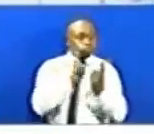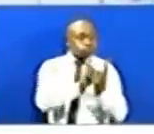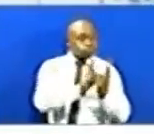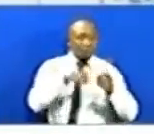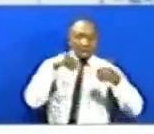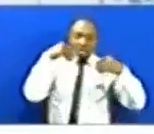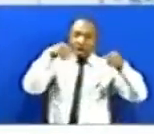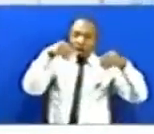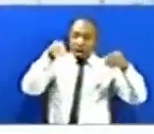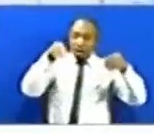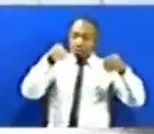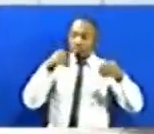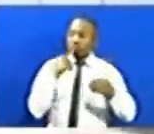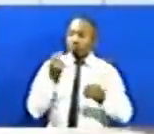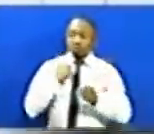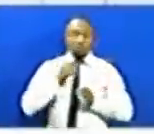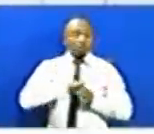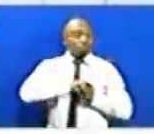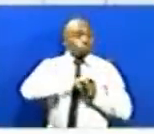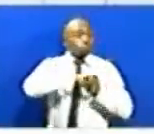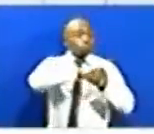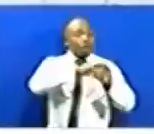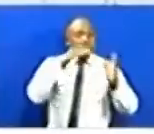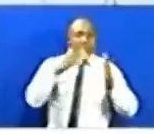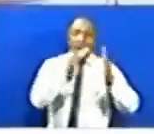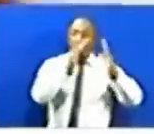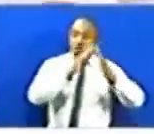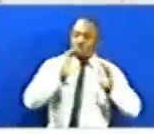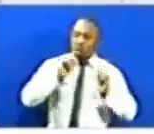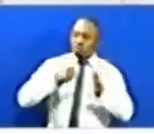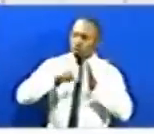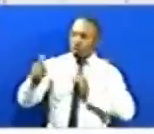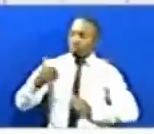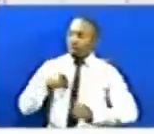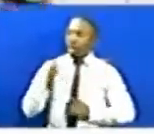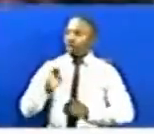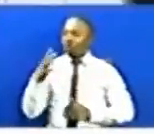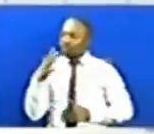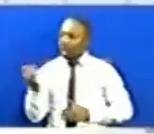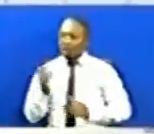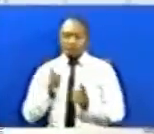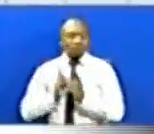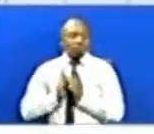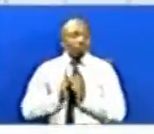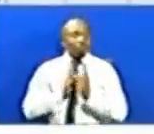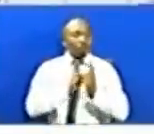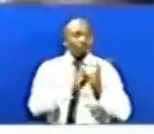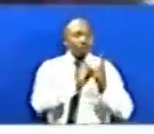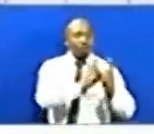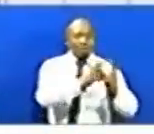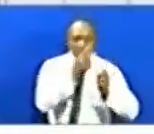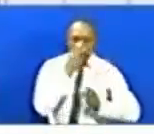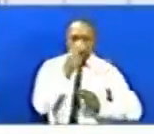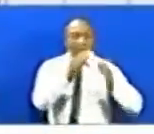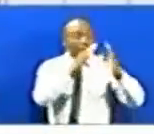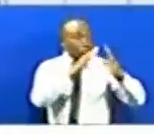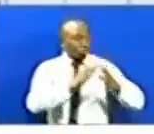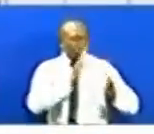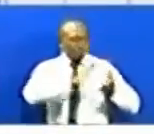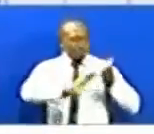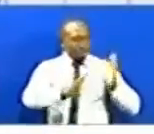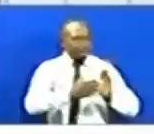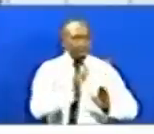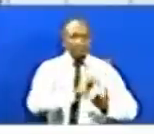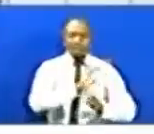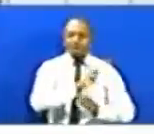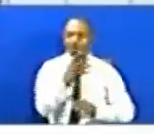anakuchukua, anakubeba na unakinitoa hapa mpaka kwenye hicho chumba, inabidi ulipie shilingi 5,000. basi mnaenda kwenye kile chumba, unakiangalia chumba,